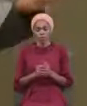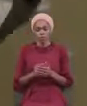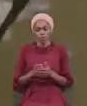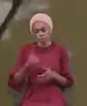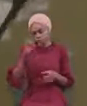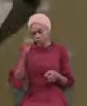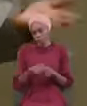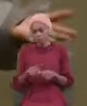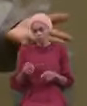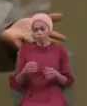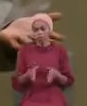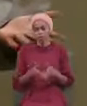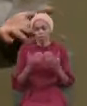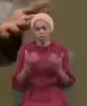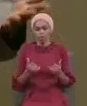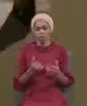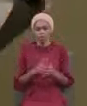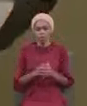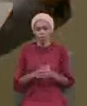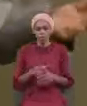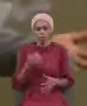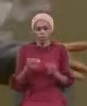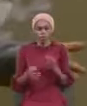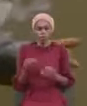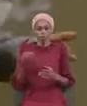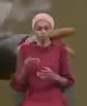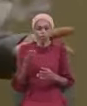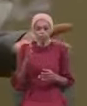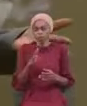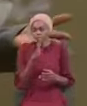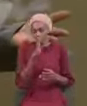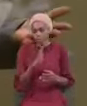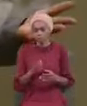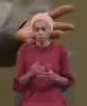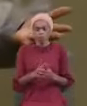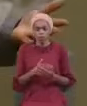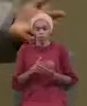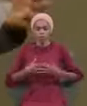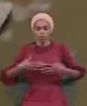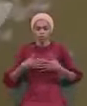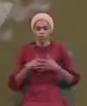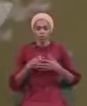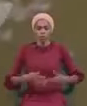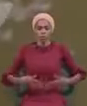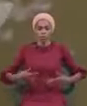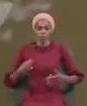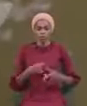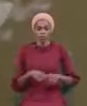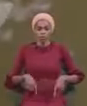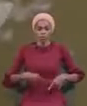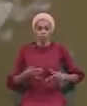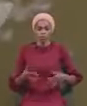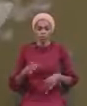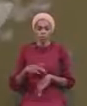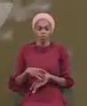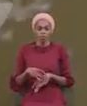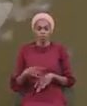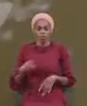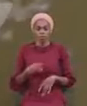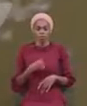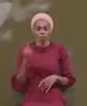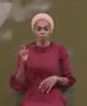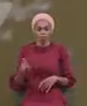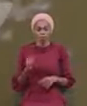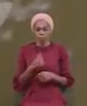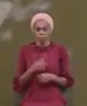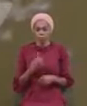jouir de la vie que nous menons sur la terre en tant qu'enfant de Dieu nous devons nous rassurer que